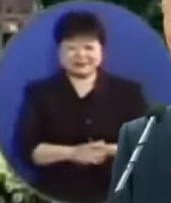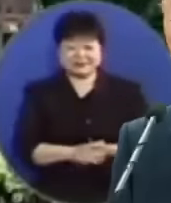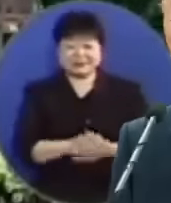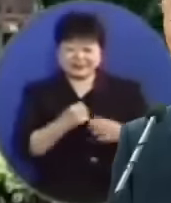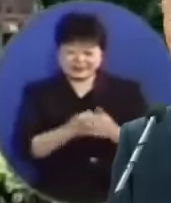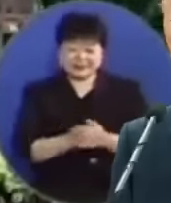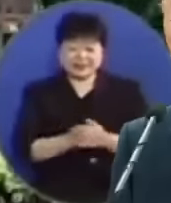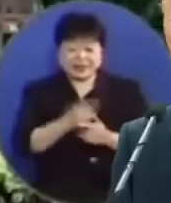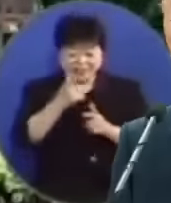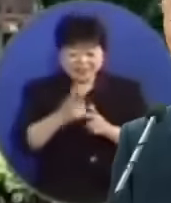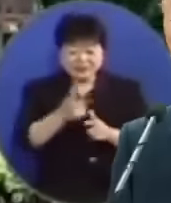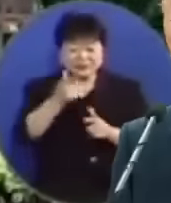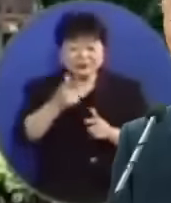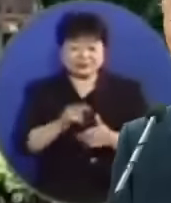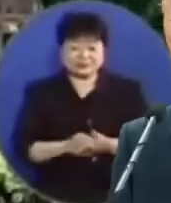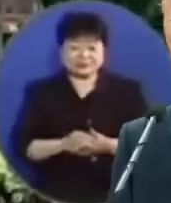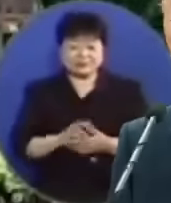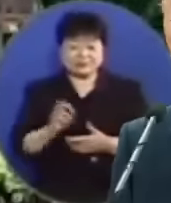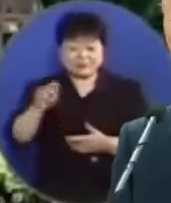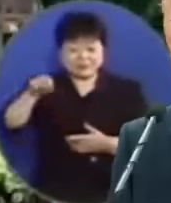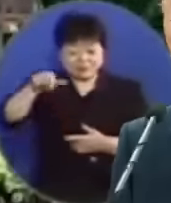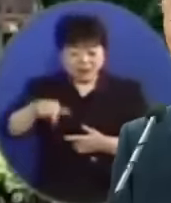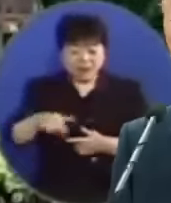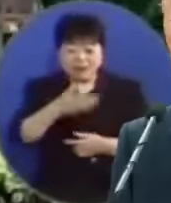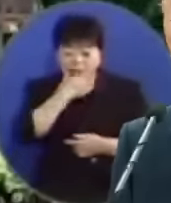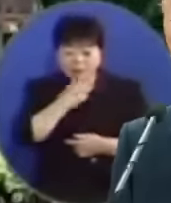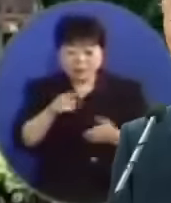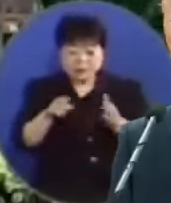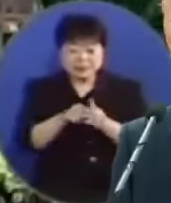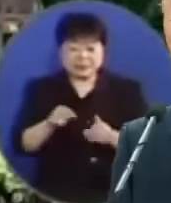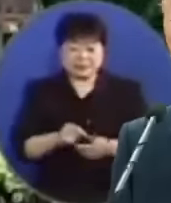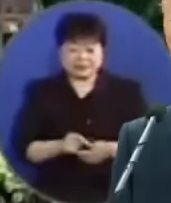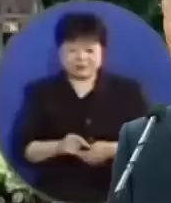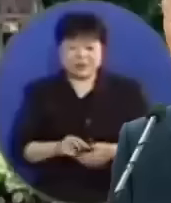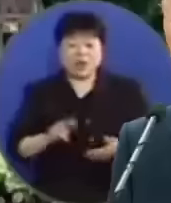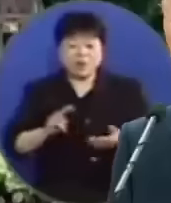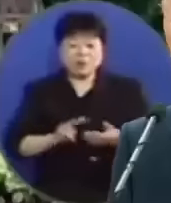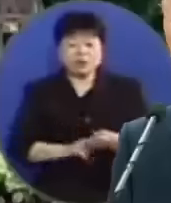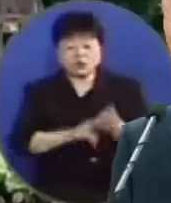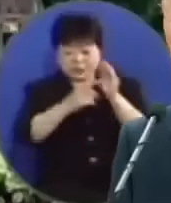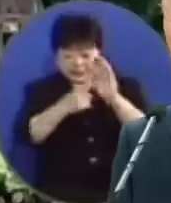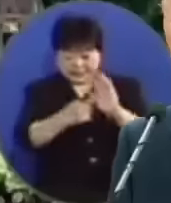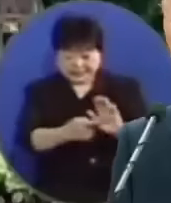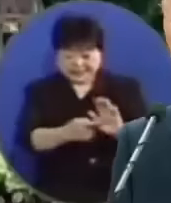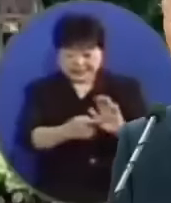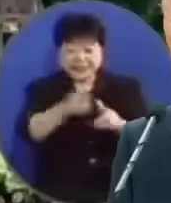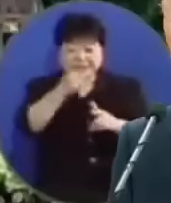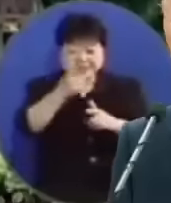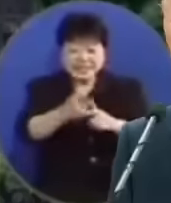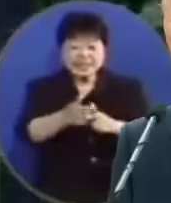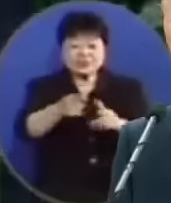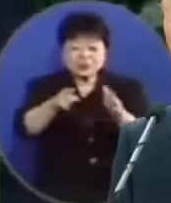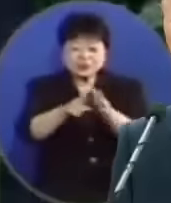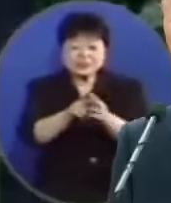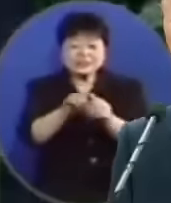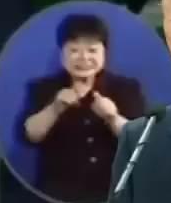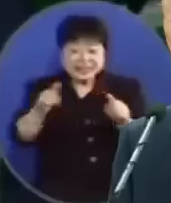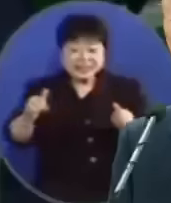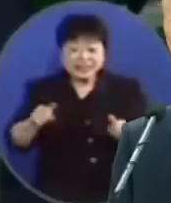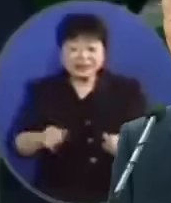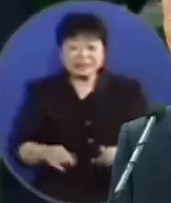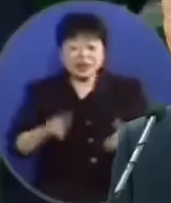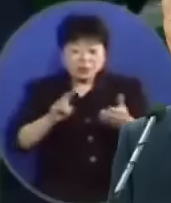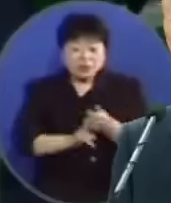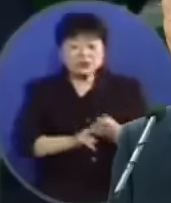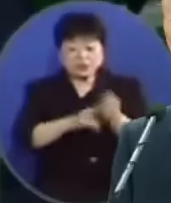그러므로 예수님이 마가복음 16장 17절에 믿는 자들에게는 이런 표적이 따른다. 예수 믿는 자는 이런 표적이